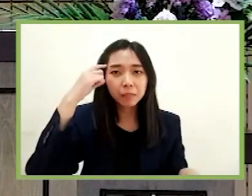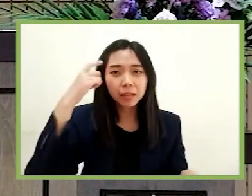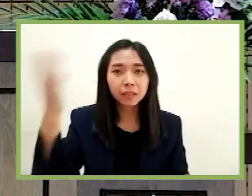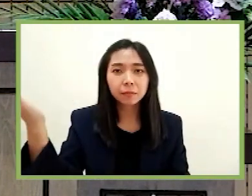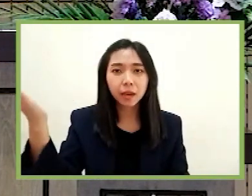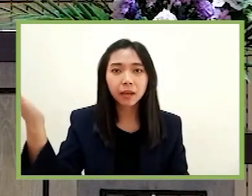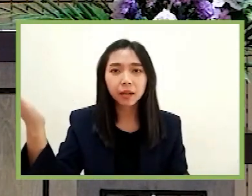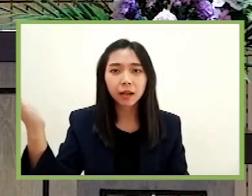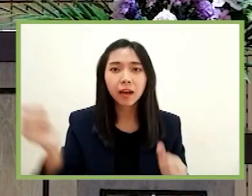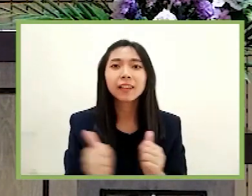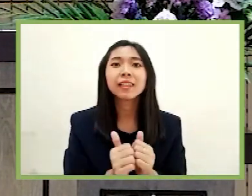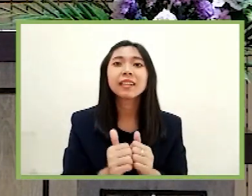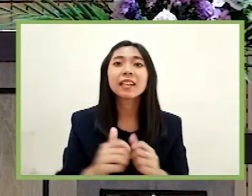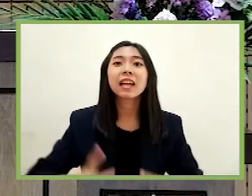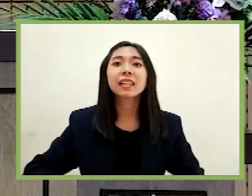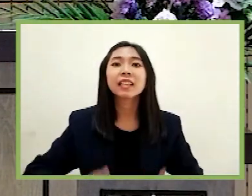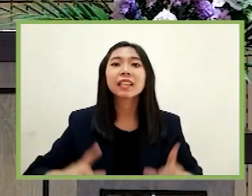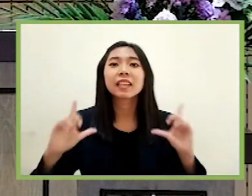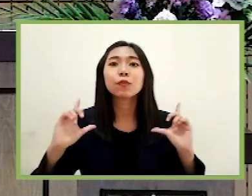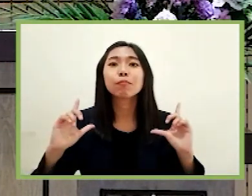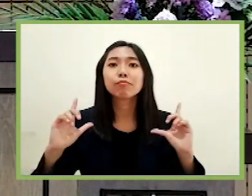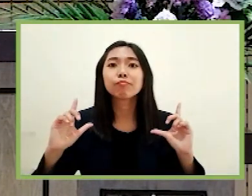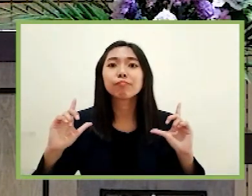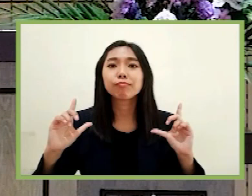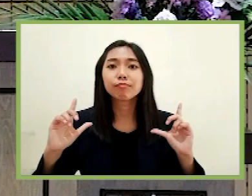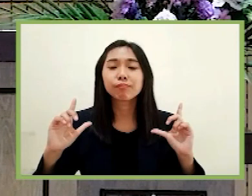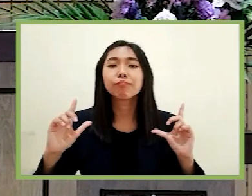dengan realita yang ada